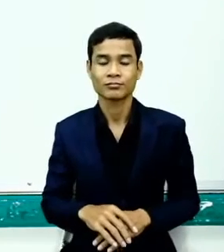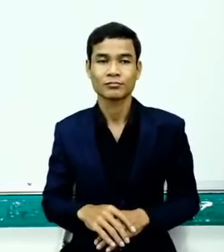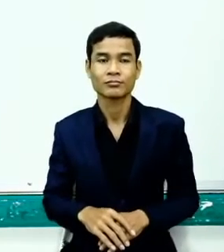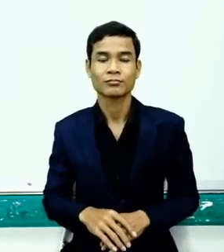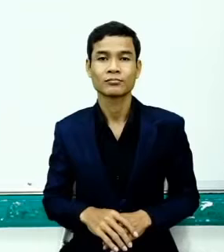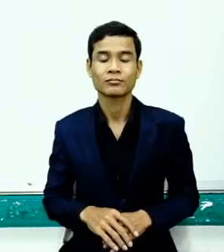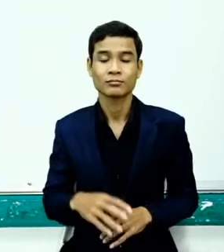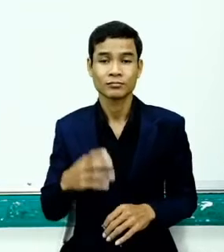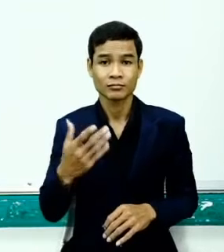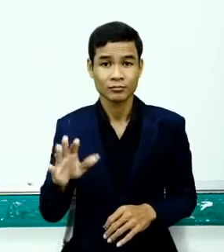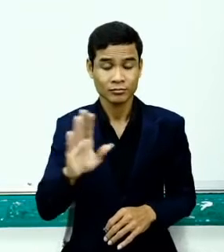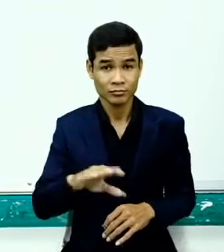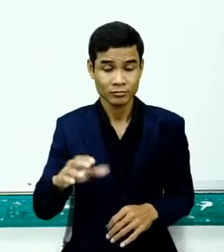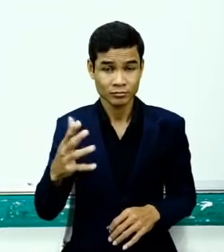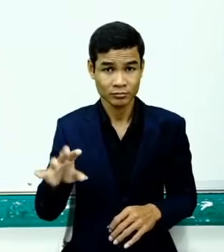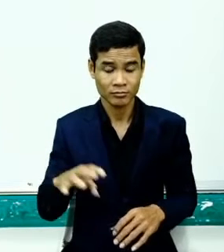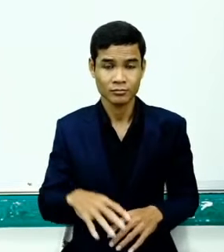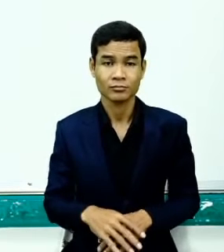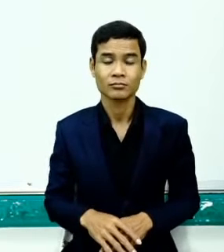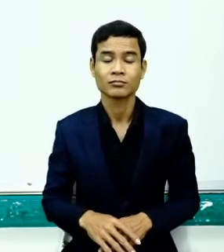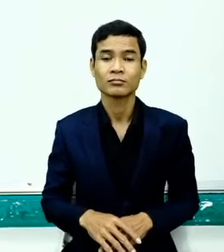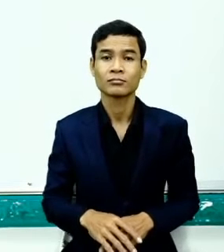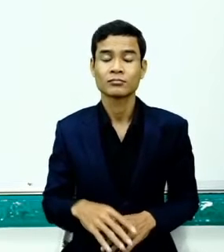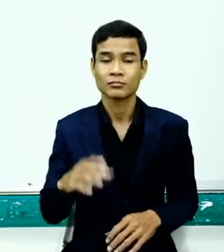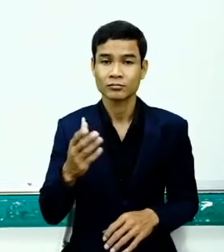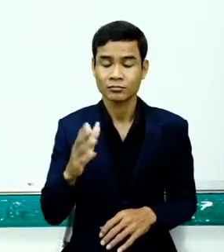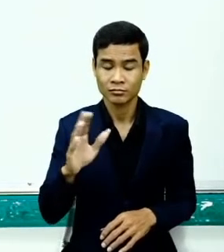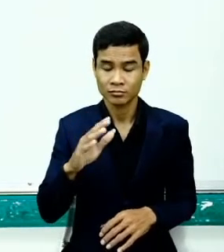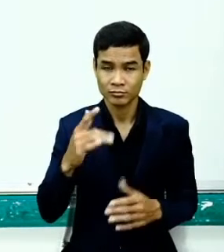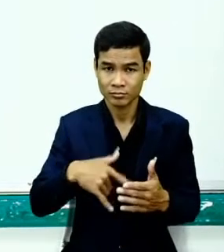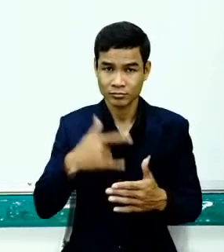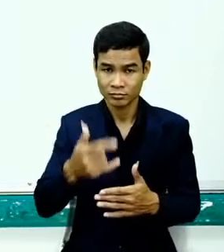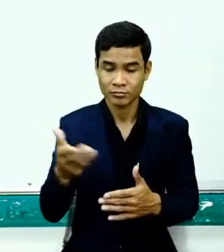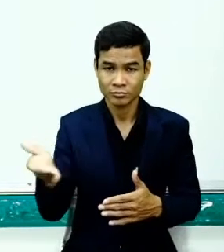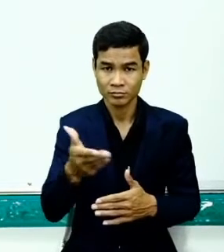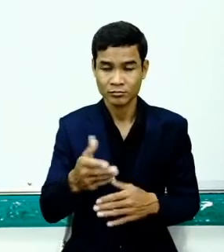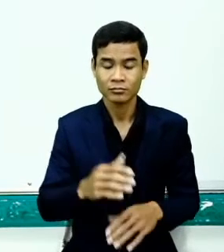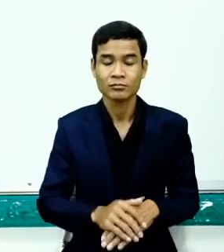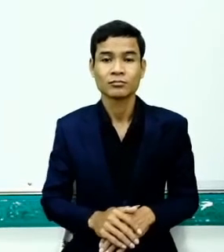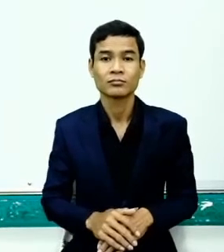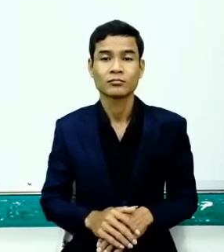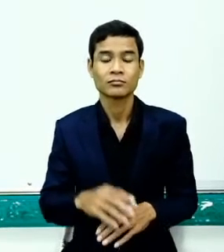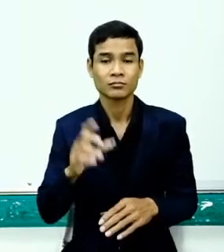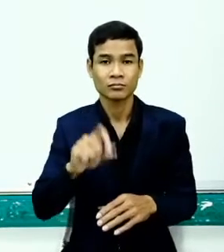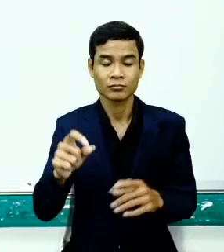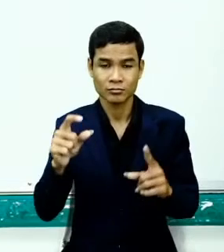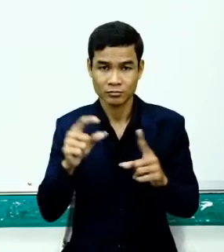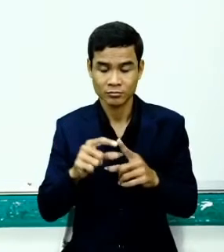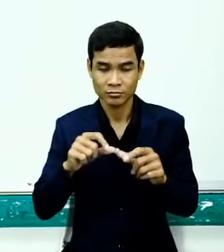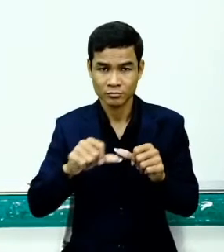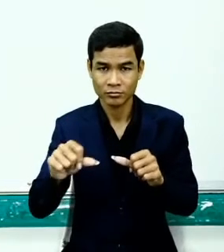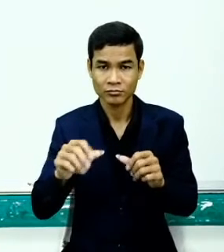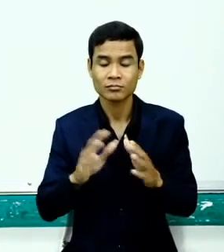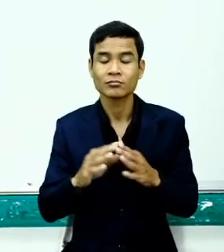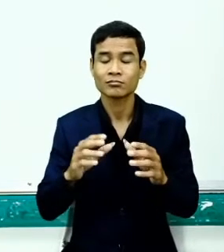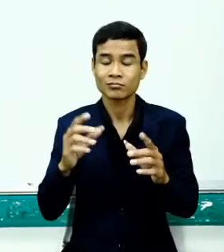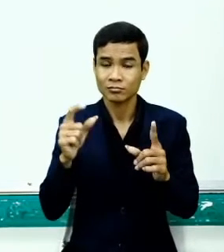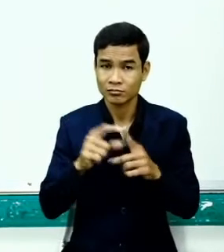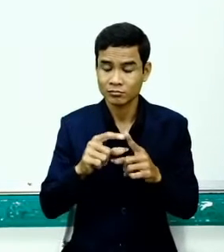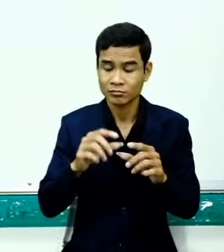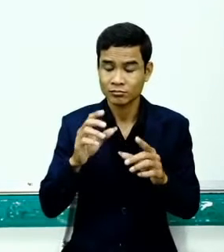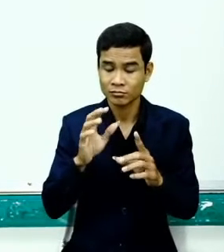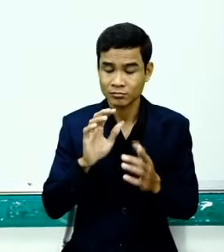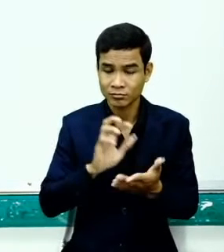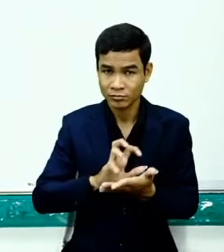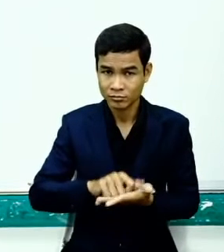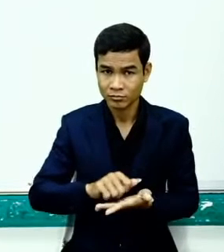ចាហើយហើយណែចាតោះបន្តបន្ទាប់នេះជួយកូនទាំងអស់គ្នាសរសេរពាក្យបន្តពីពាក្យញោមចូលក្នុងសៀវភៅ